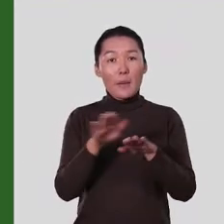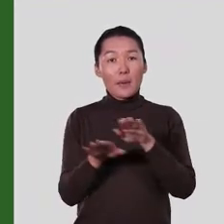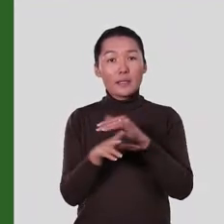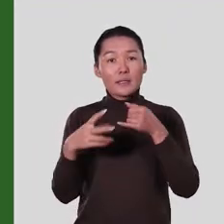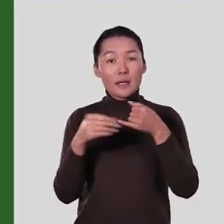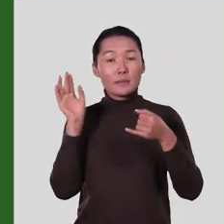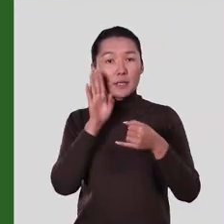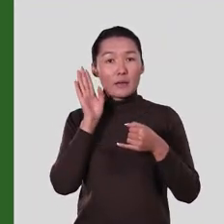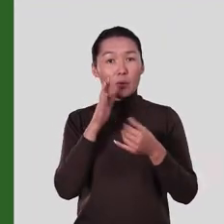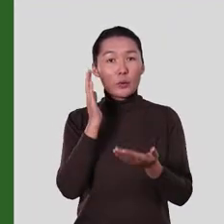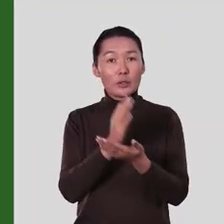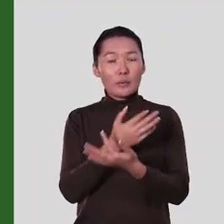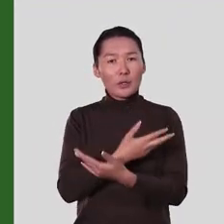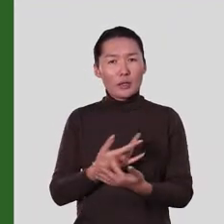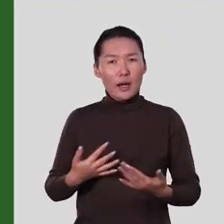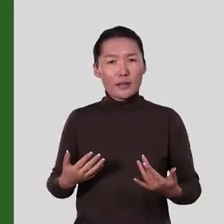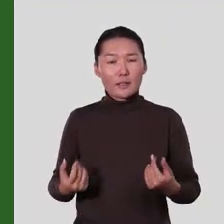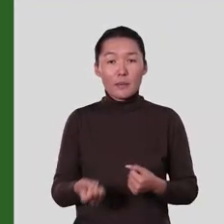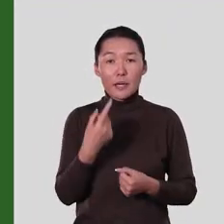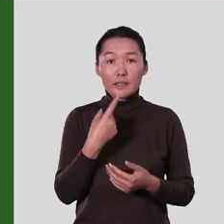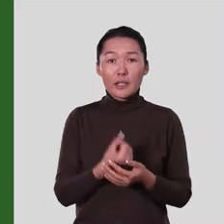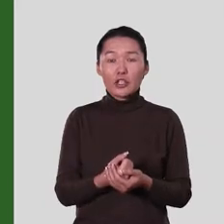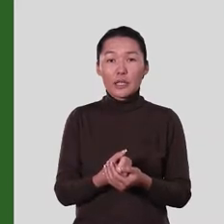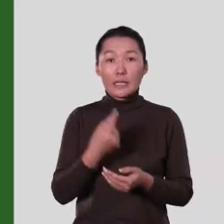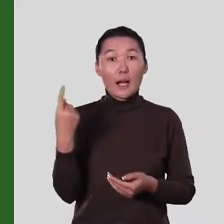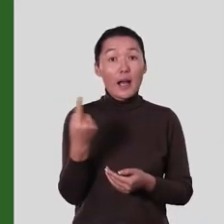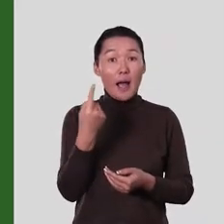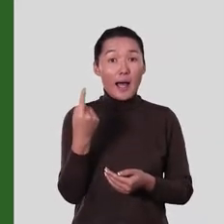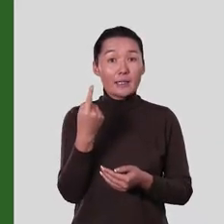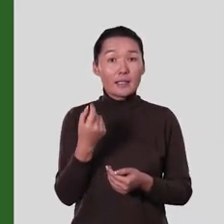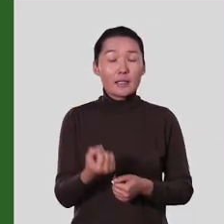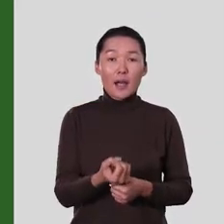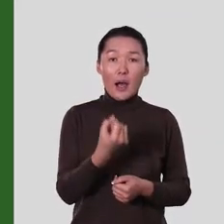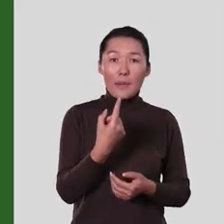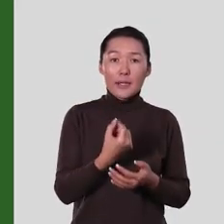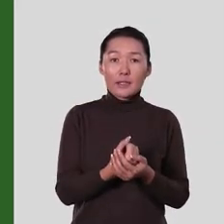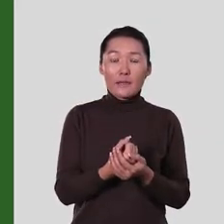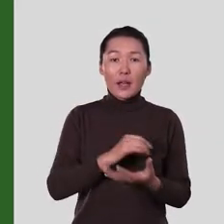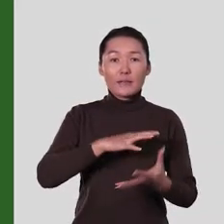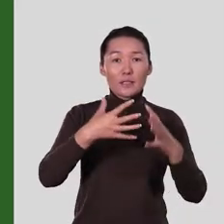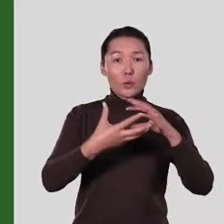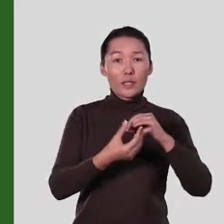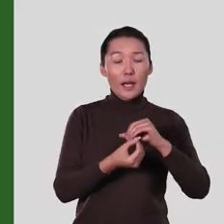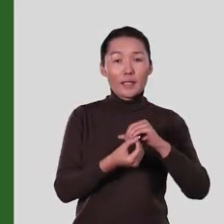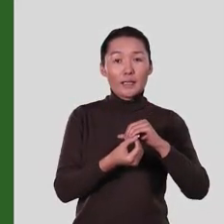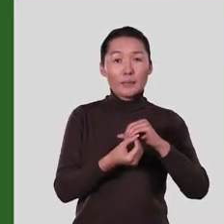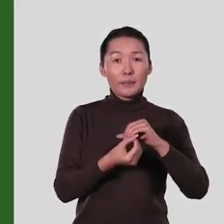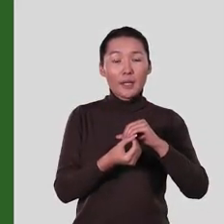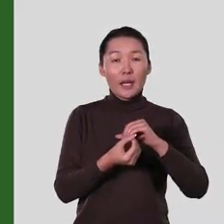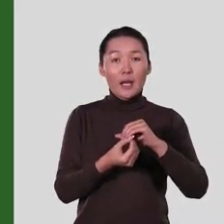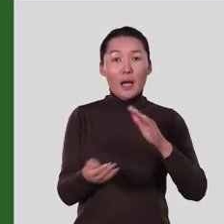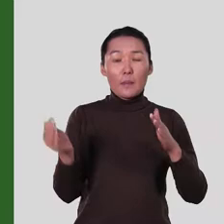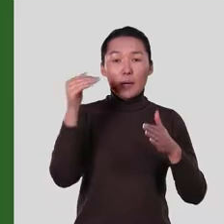имеют разное происхождение. Одни из них образовались в результате проникновения талых